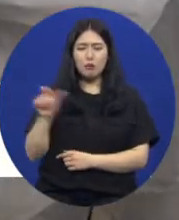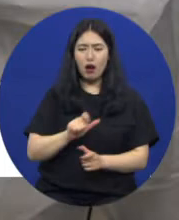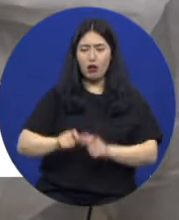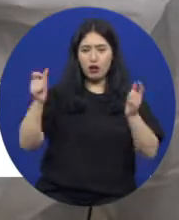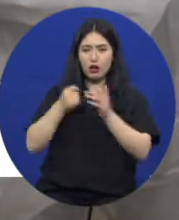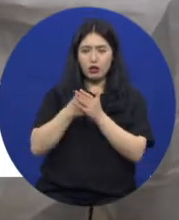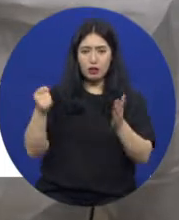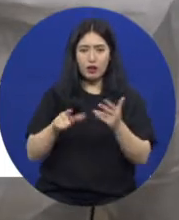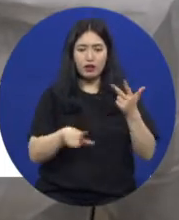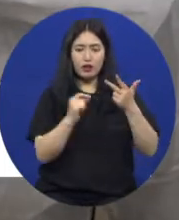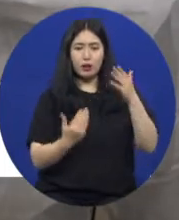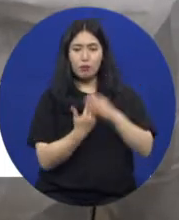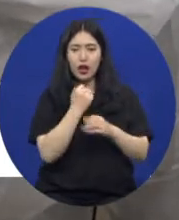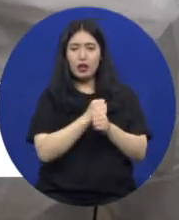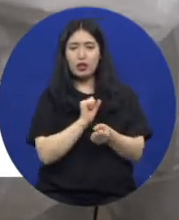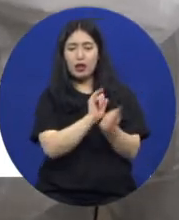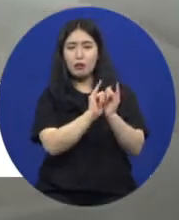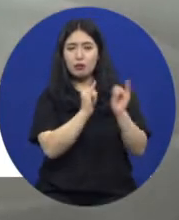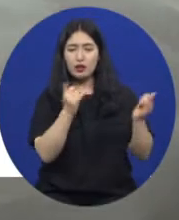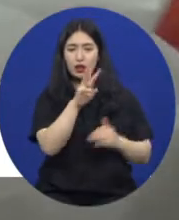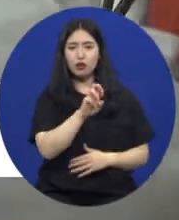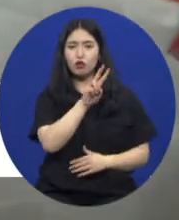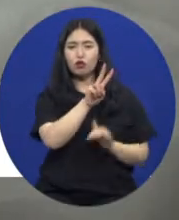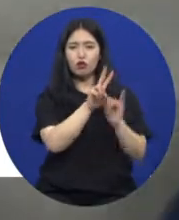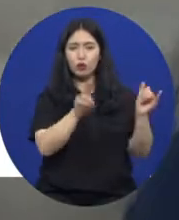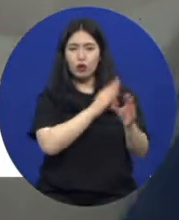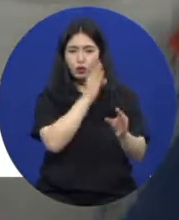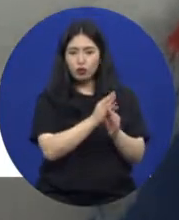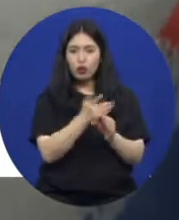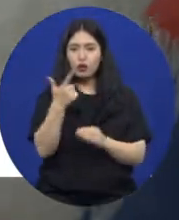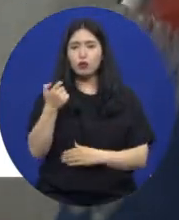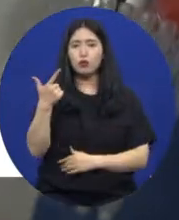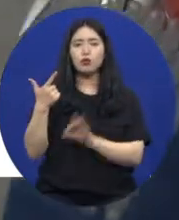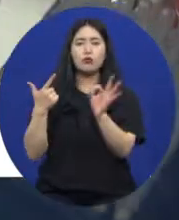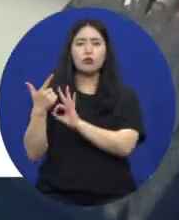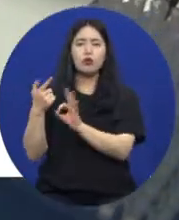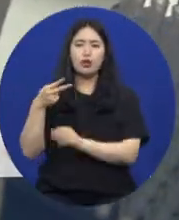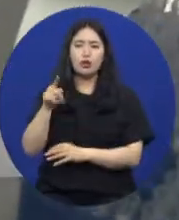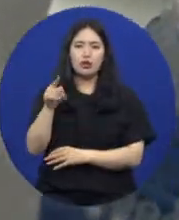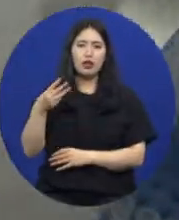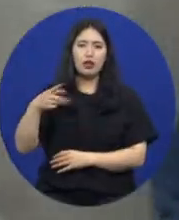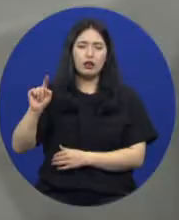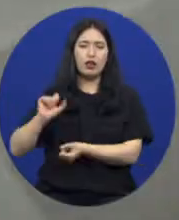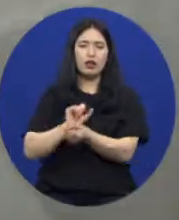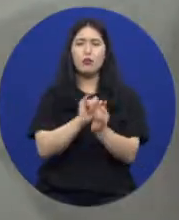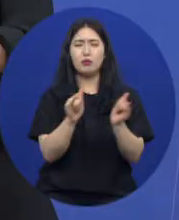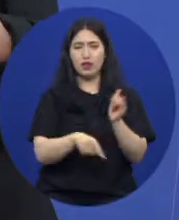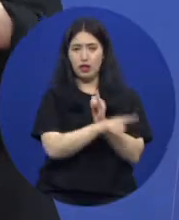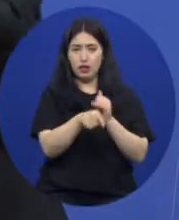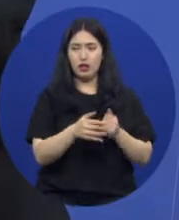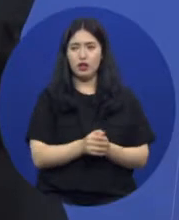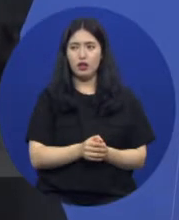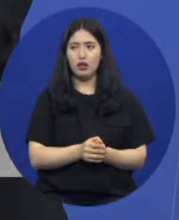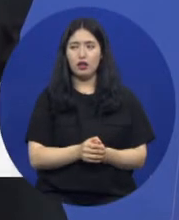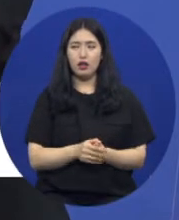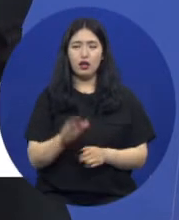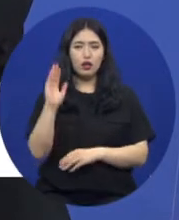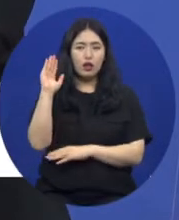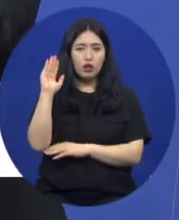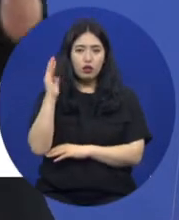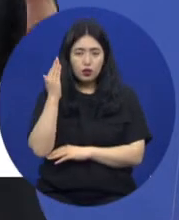발생한 변이 바이러스 감염자 32명 가운데 66%는 델타 변이로 나타났습니다. 이제